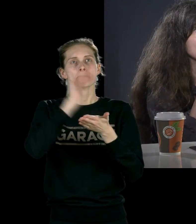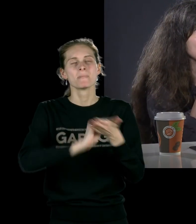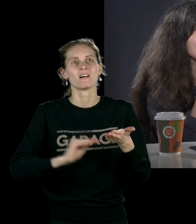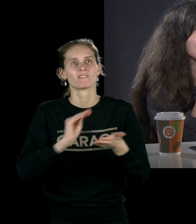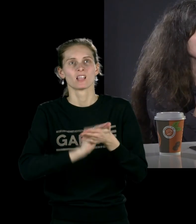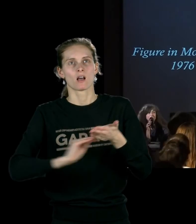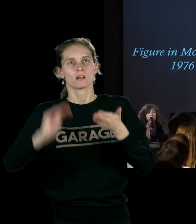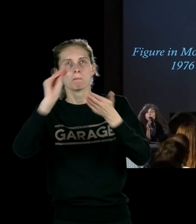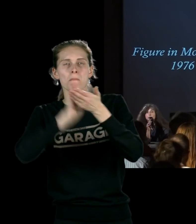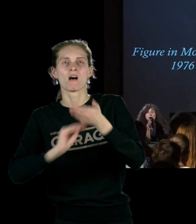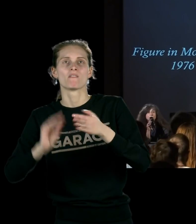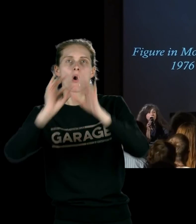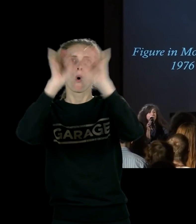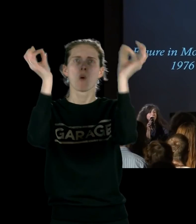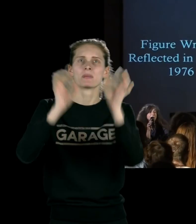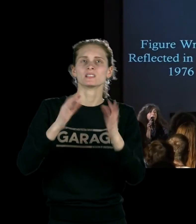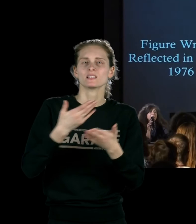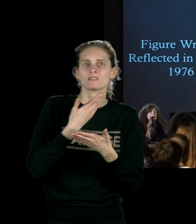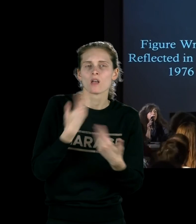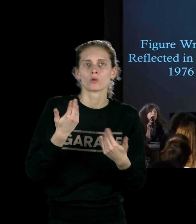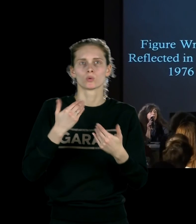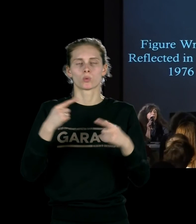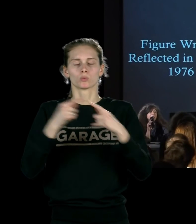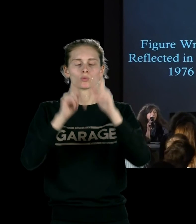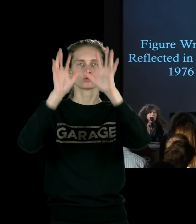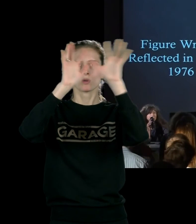интенсивности, у которой нет образа, у которой нет облика.